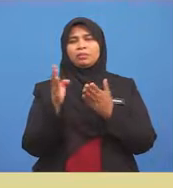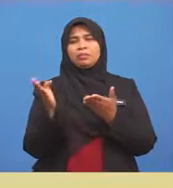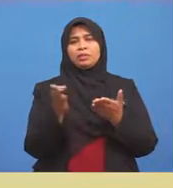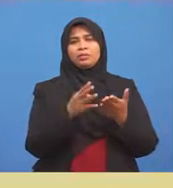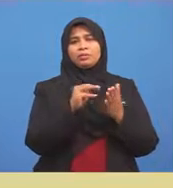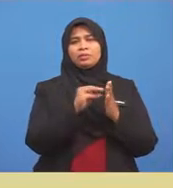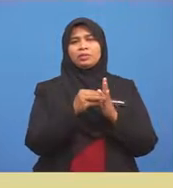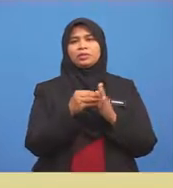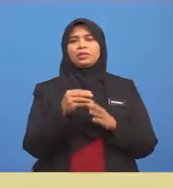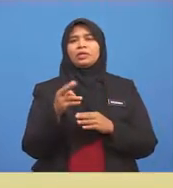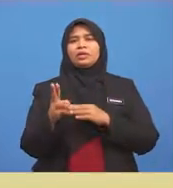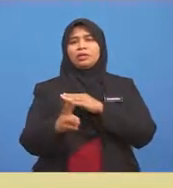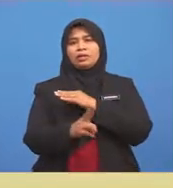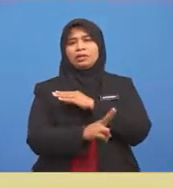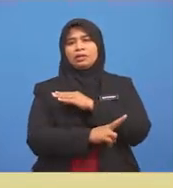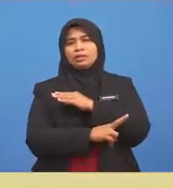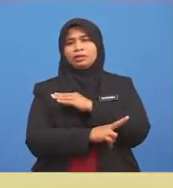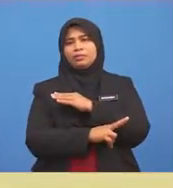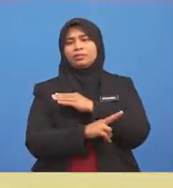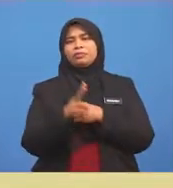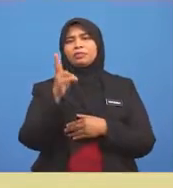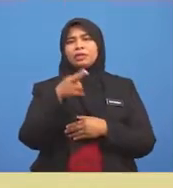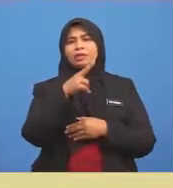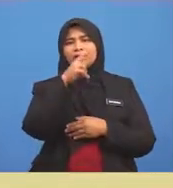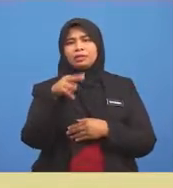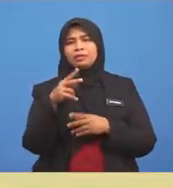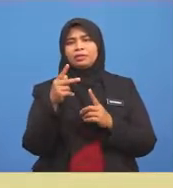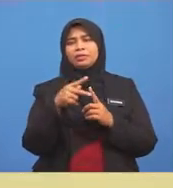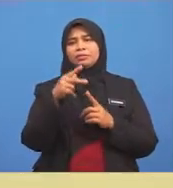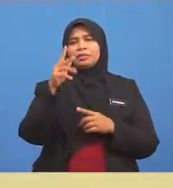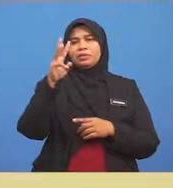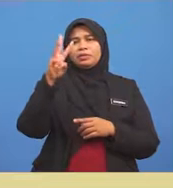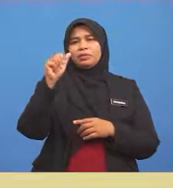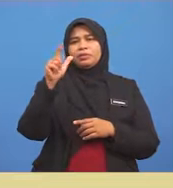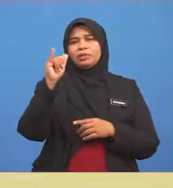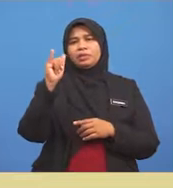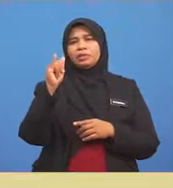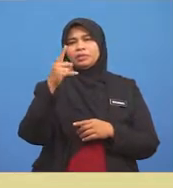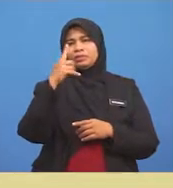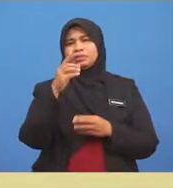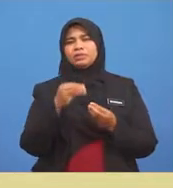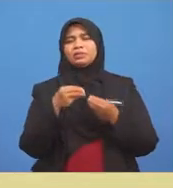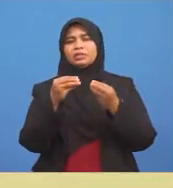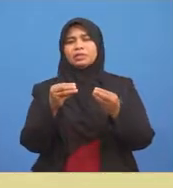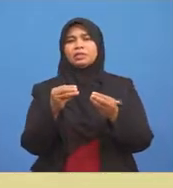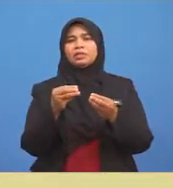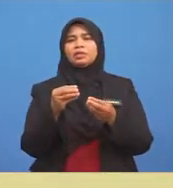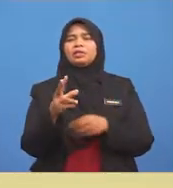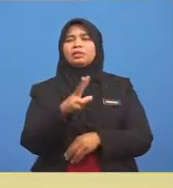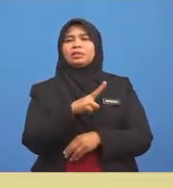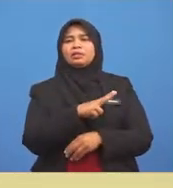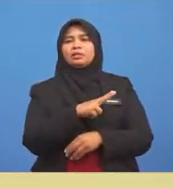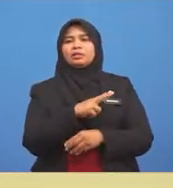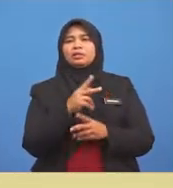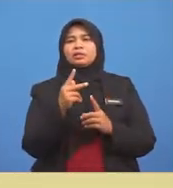kepada wali dan pemegang amanah untuk menyerahkan harta tersebut sehingga